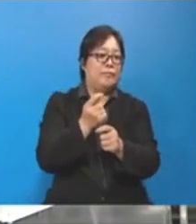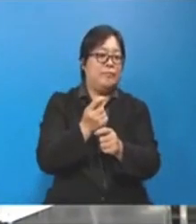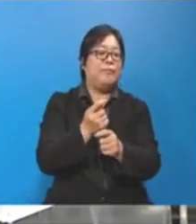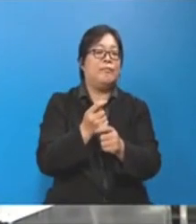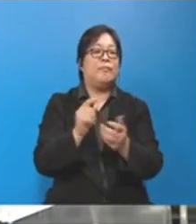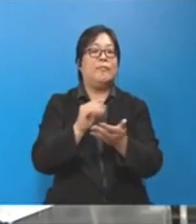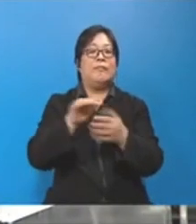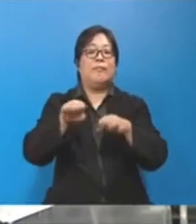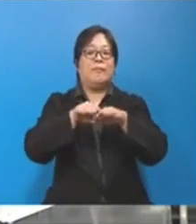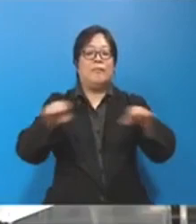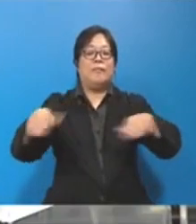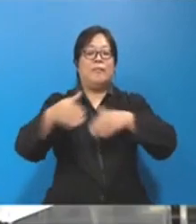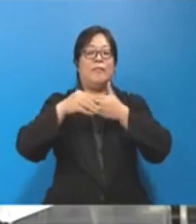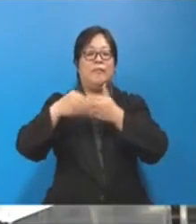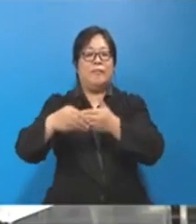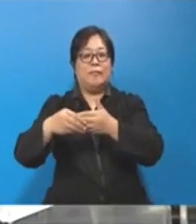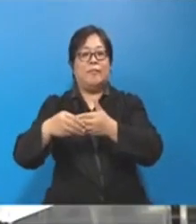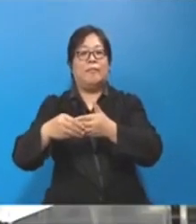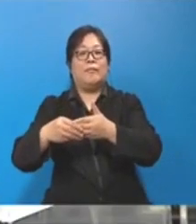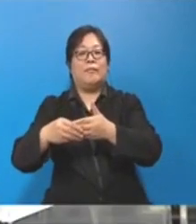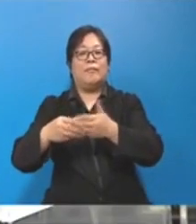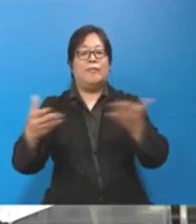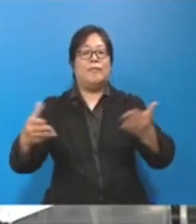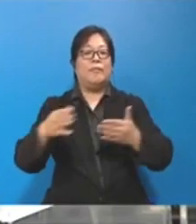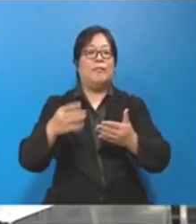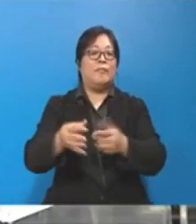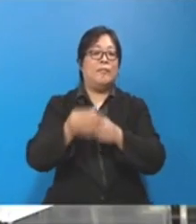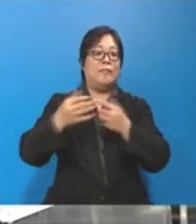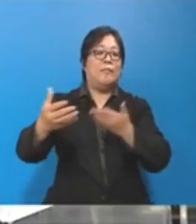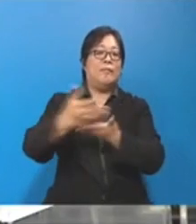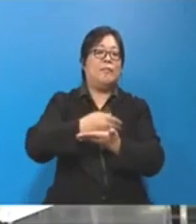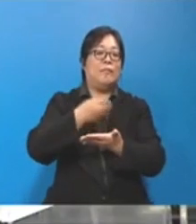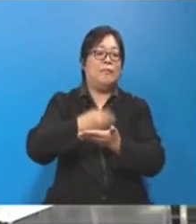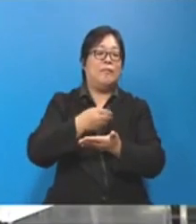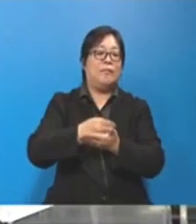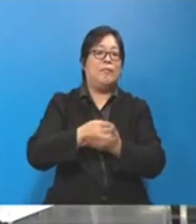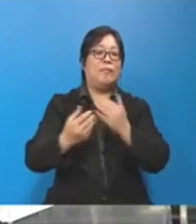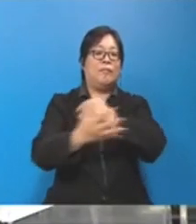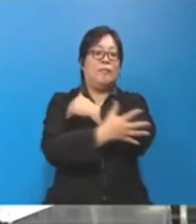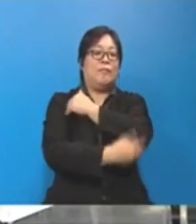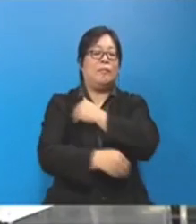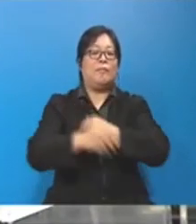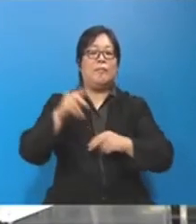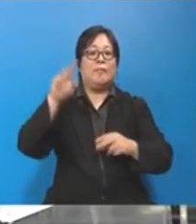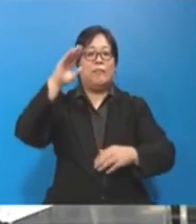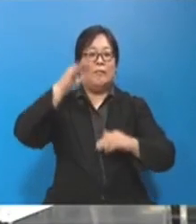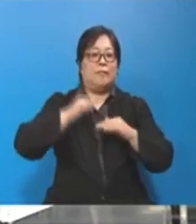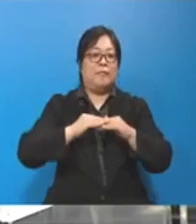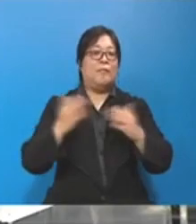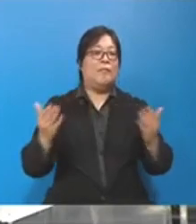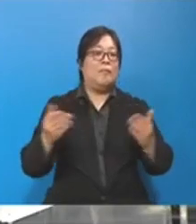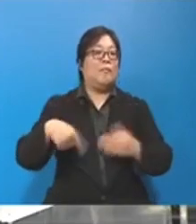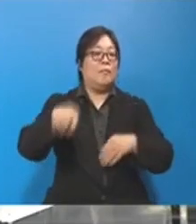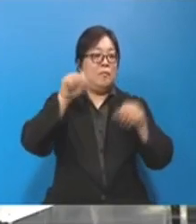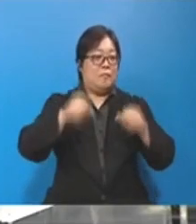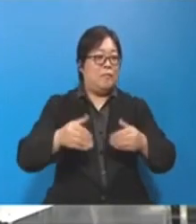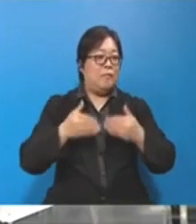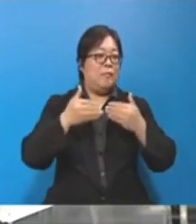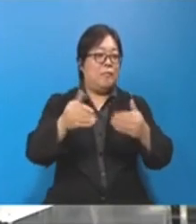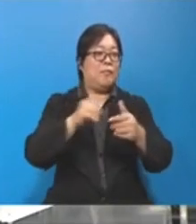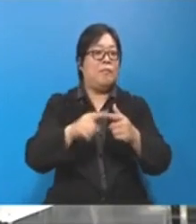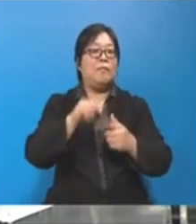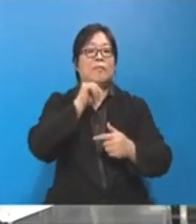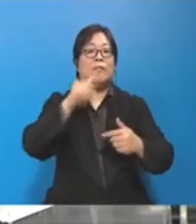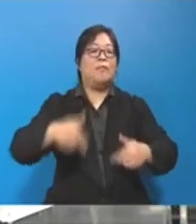garis panduan utamanya kependapatan garis kemiskinan yang minimal sebelum sama ada mereka Blade terus atau